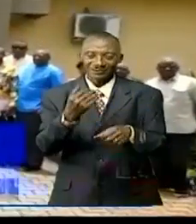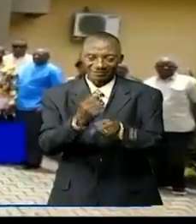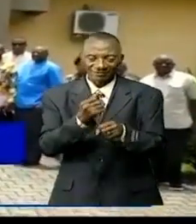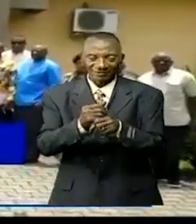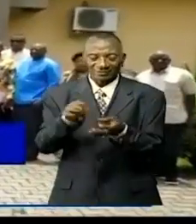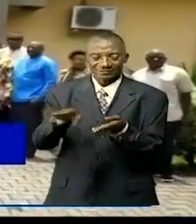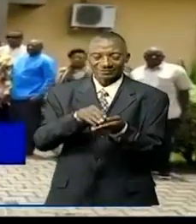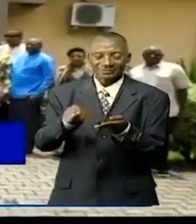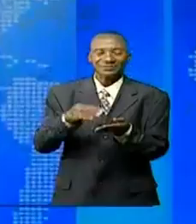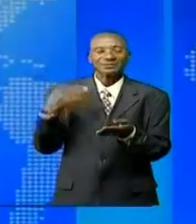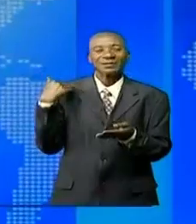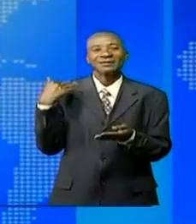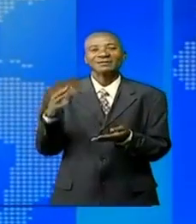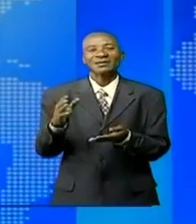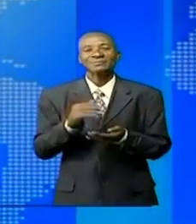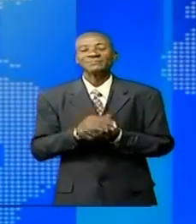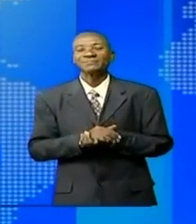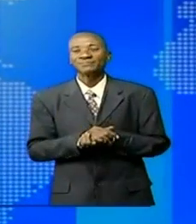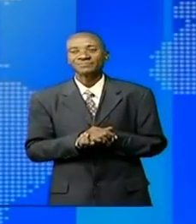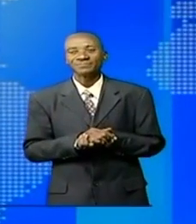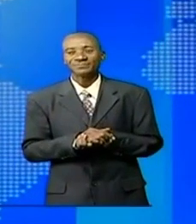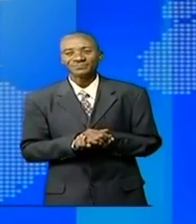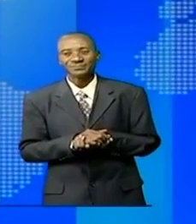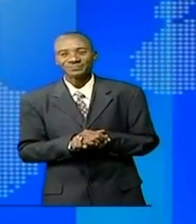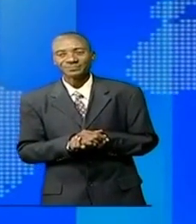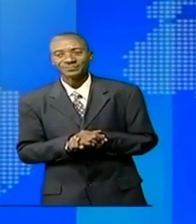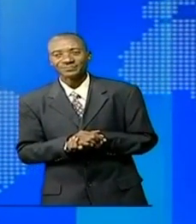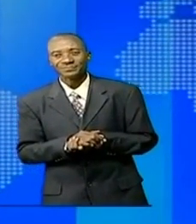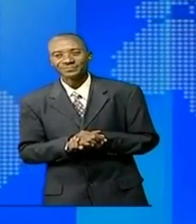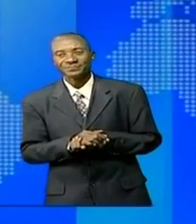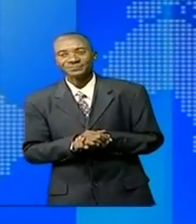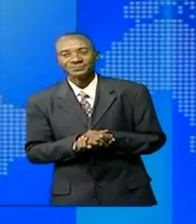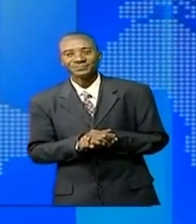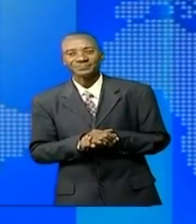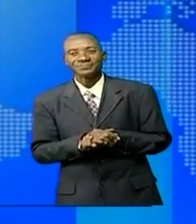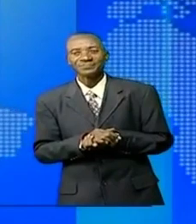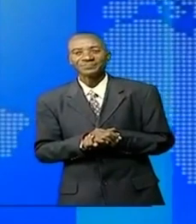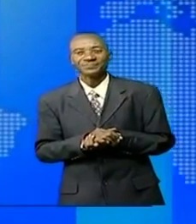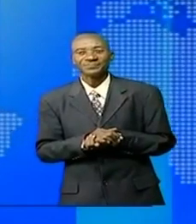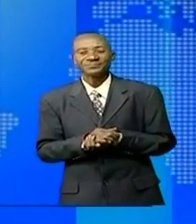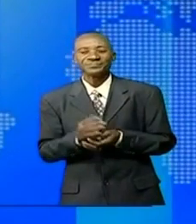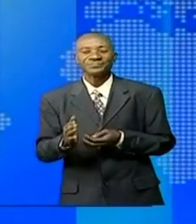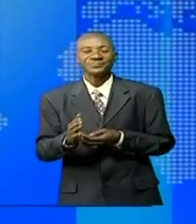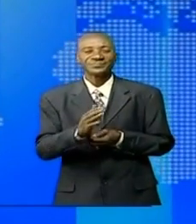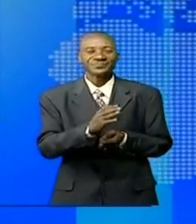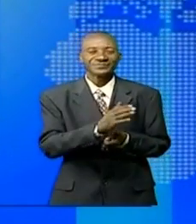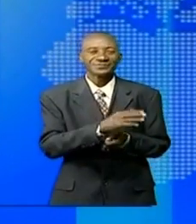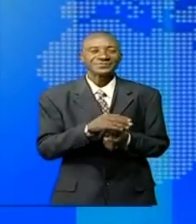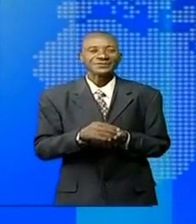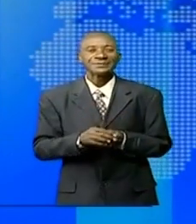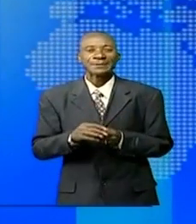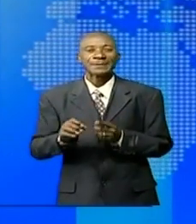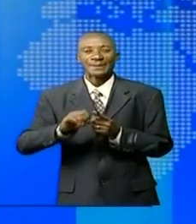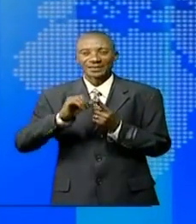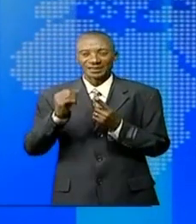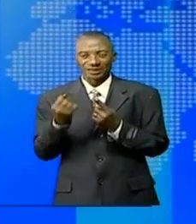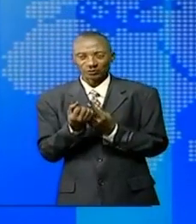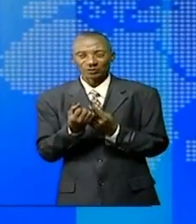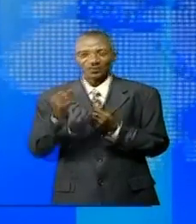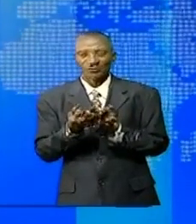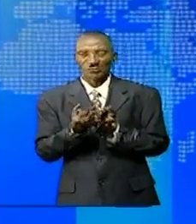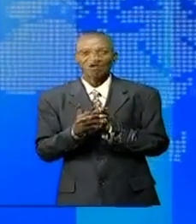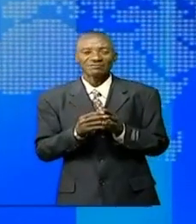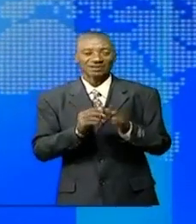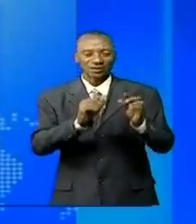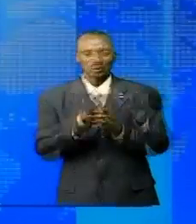de l'État. La situation en Ukraine reste toujours alarmante. Les deux parties en conflit ne s'accordent